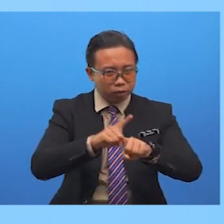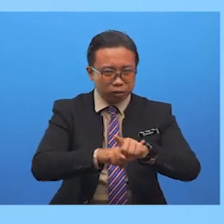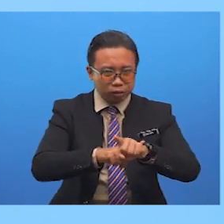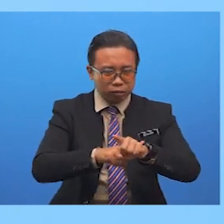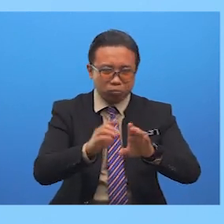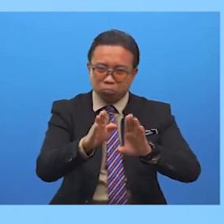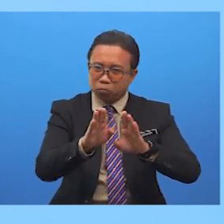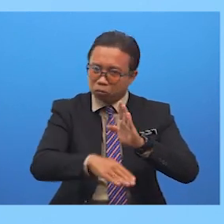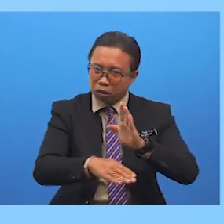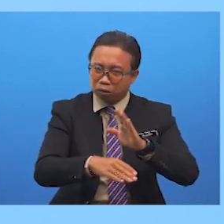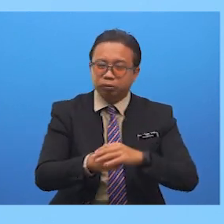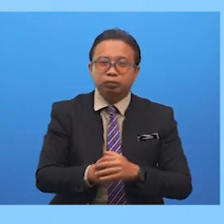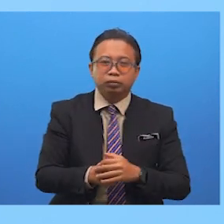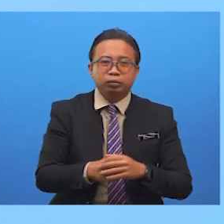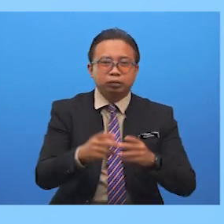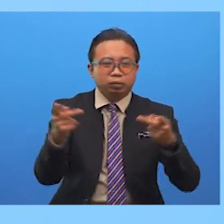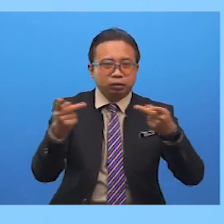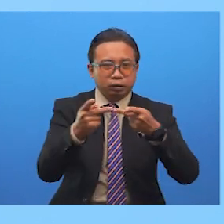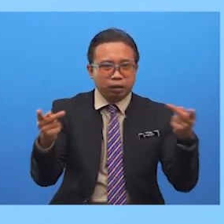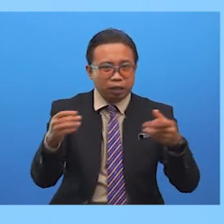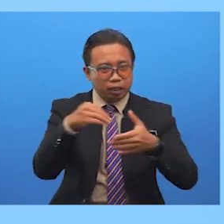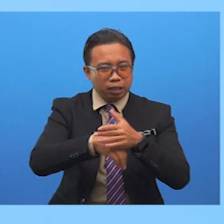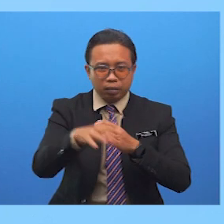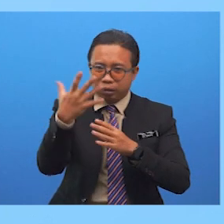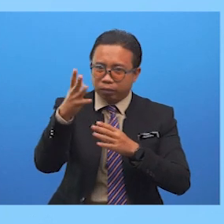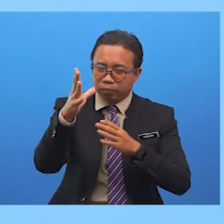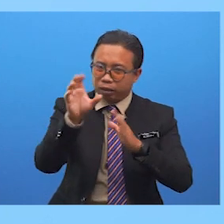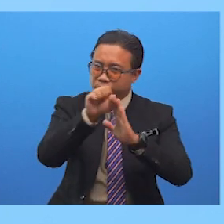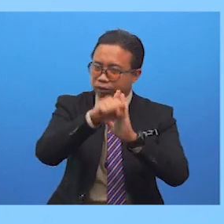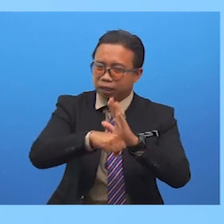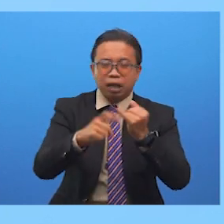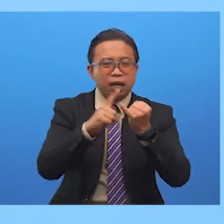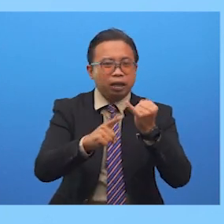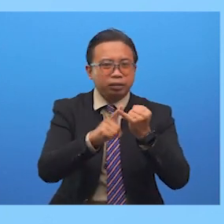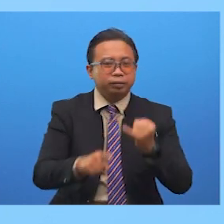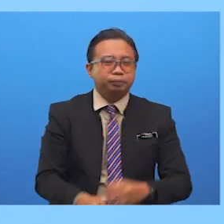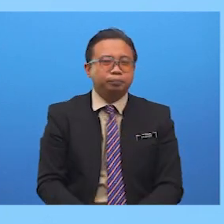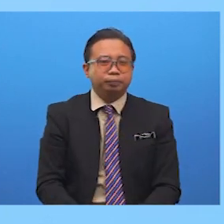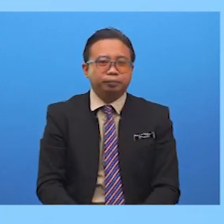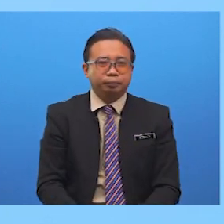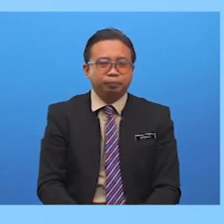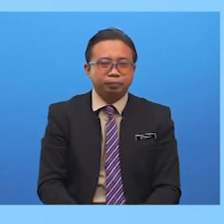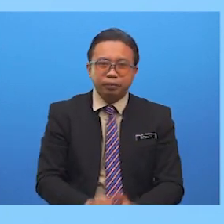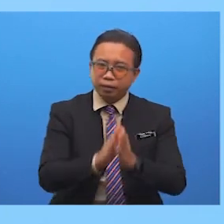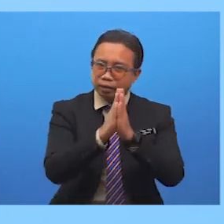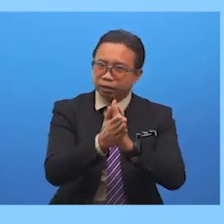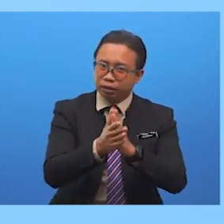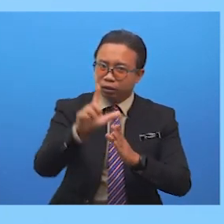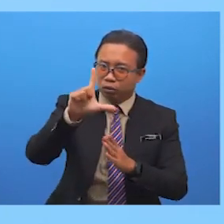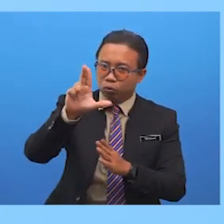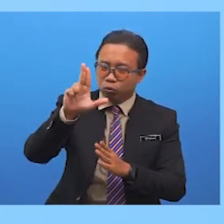senyap besutan adalah merupakan jarak dalam 15 saat yang terakhir jadi